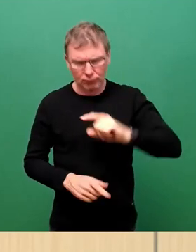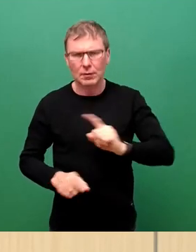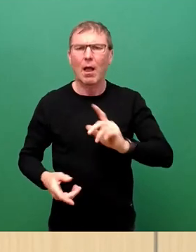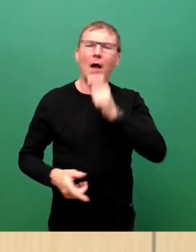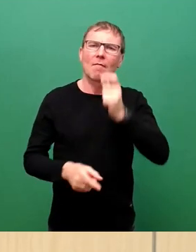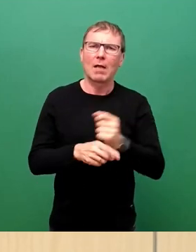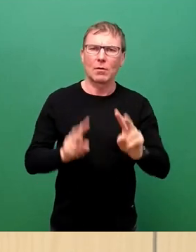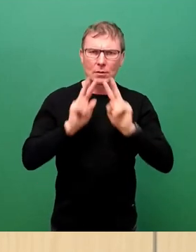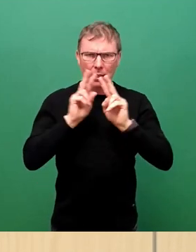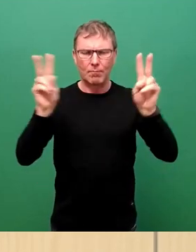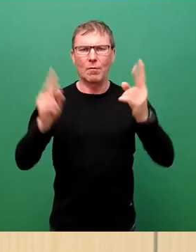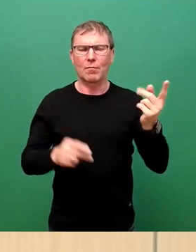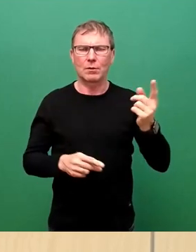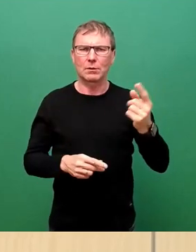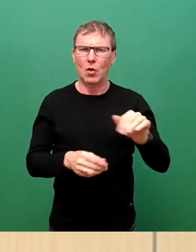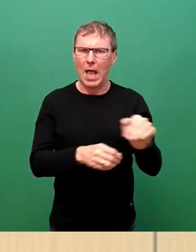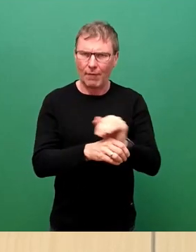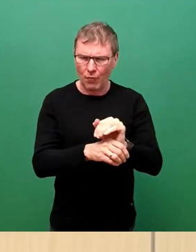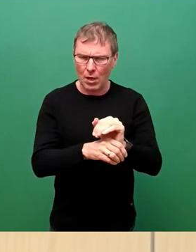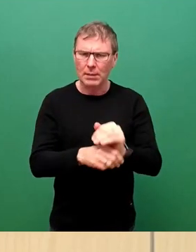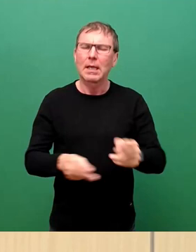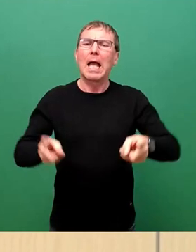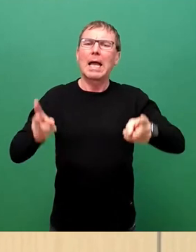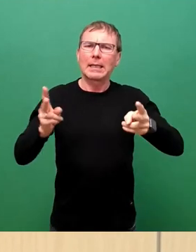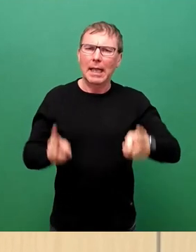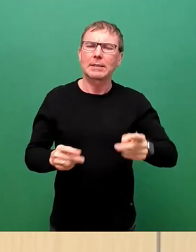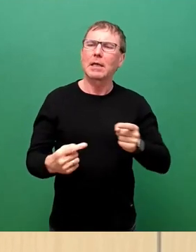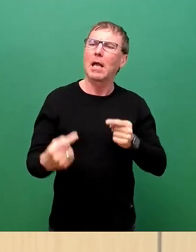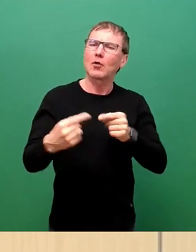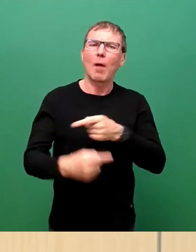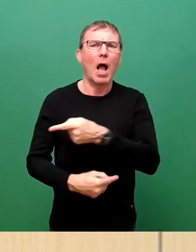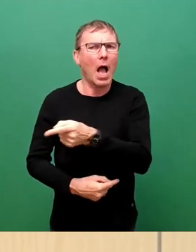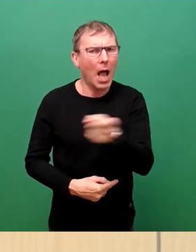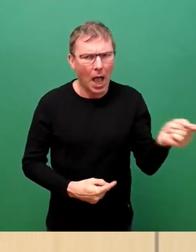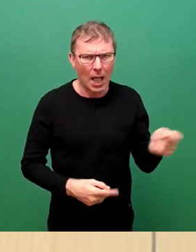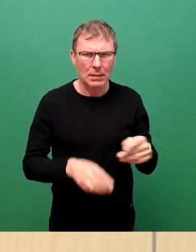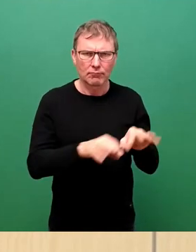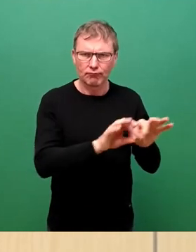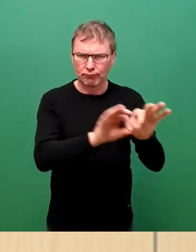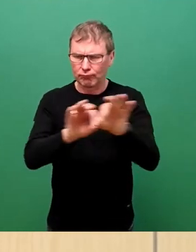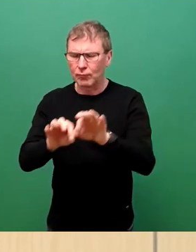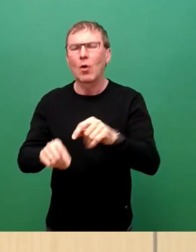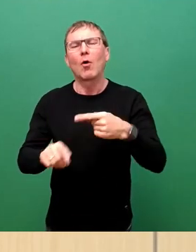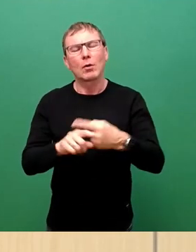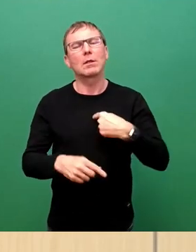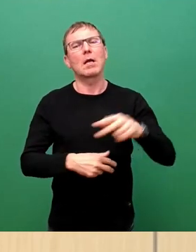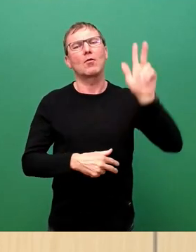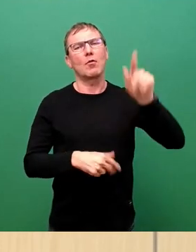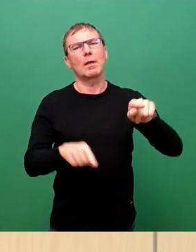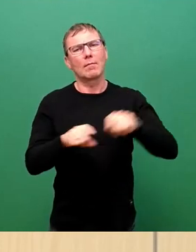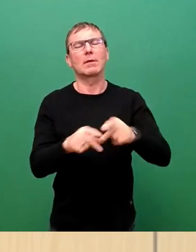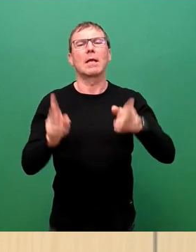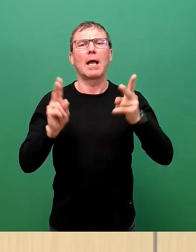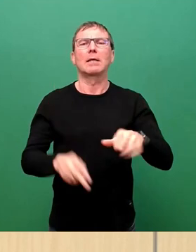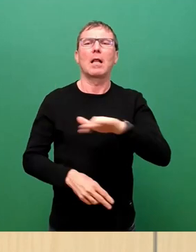zu erfüllen und Gerechtigkeit gegenüber allen zu üben. Außerdem gelobe ich die Rechte der Landeshauptung